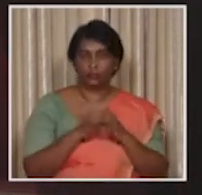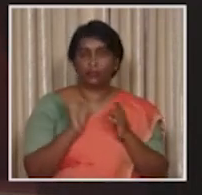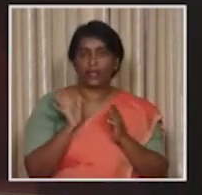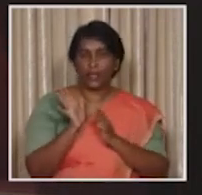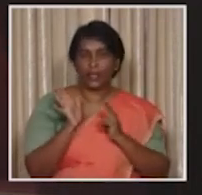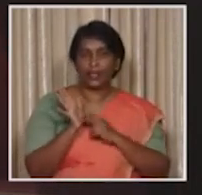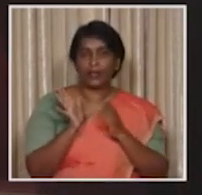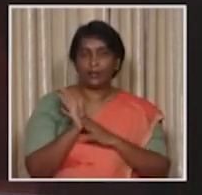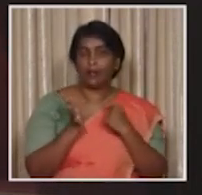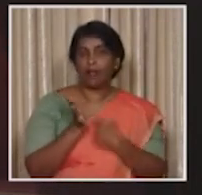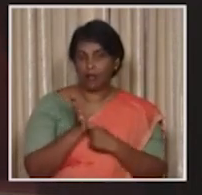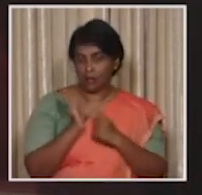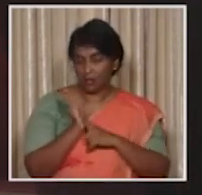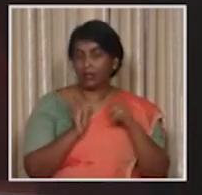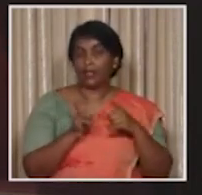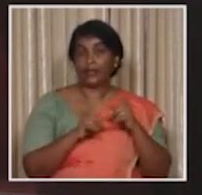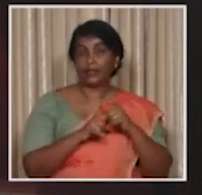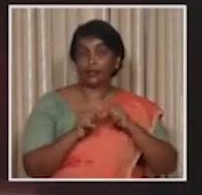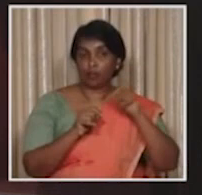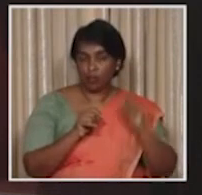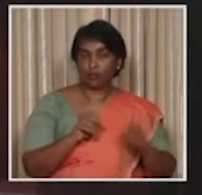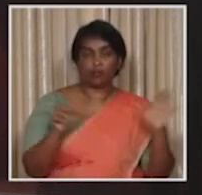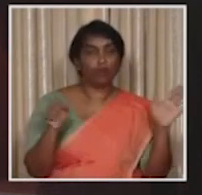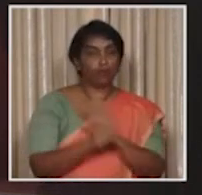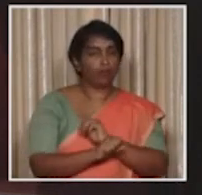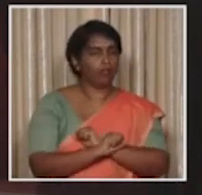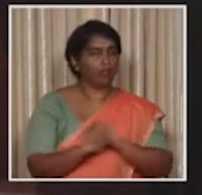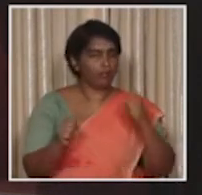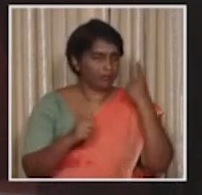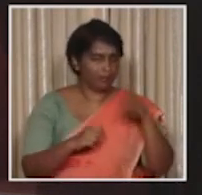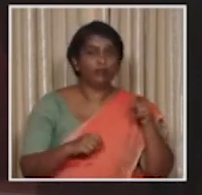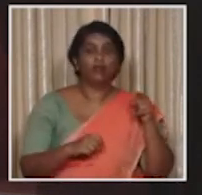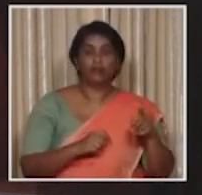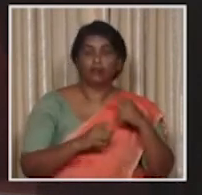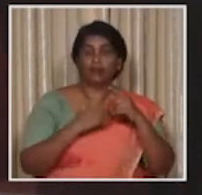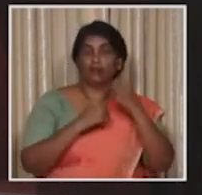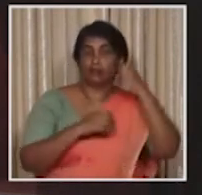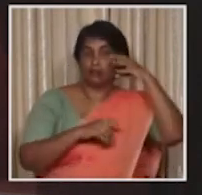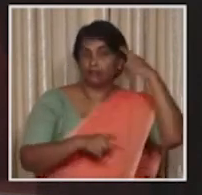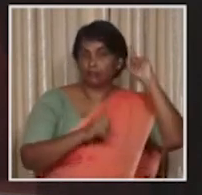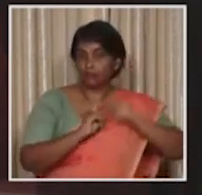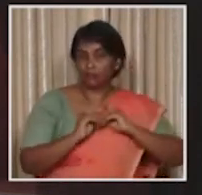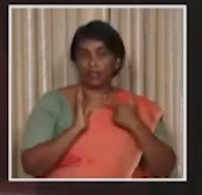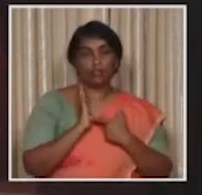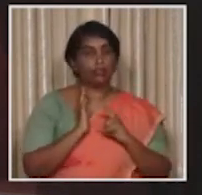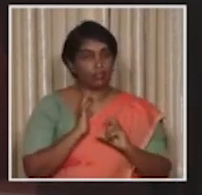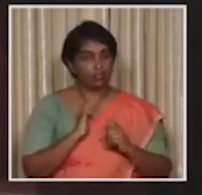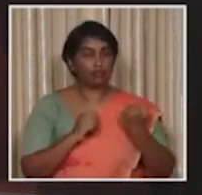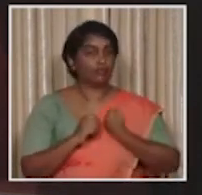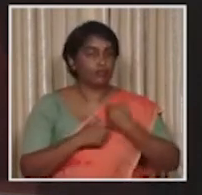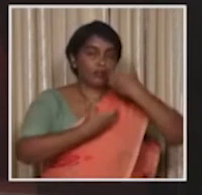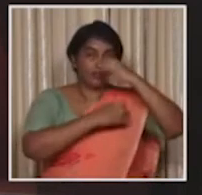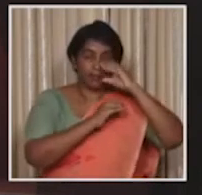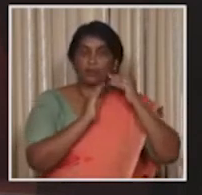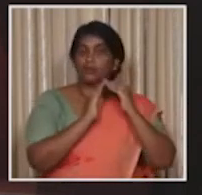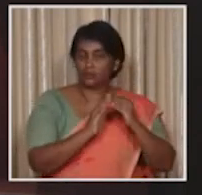NMRA අධ්‍යක්ෂක මණ්ඩලය පරිපූර්ණ නොවීම සහ විකිරණ විද්‍යා තාක්ෂණවේදීන්, වෛද්‍ය